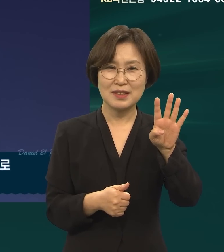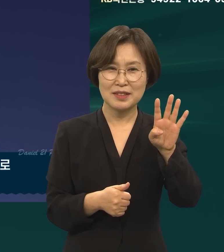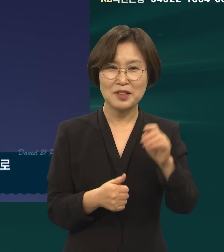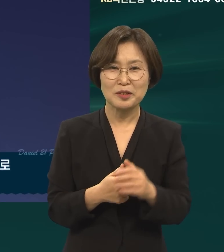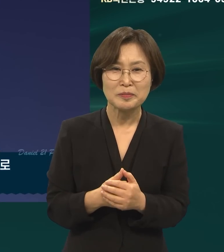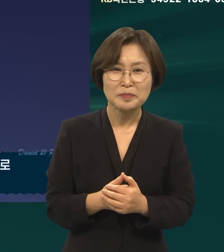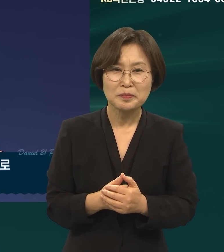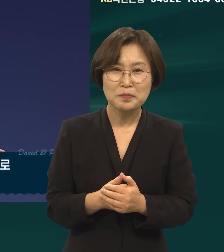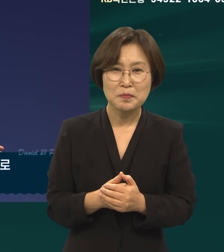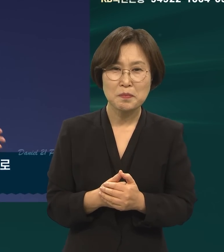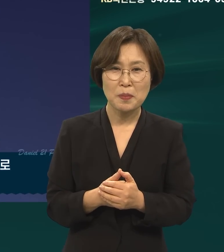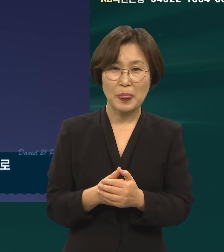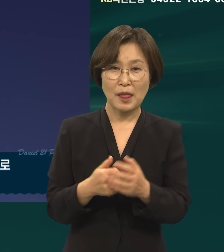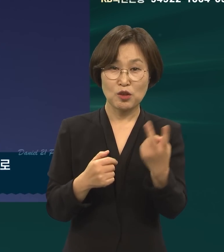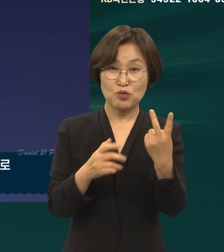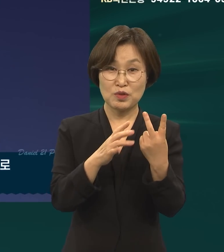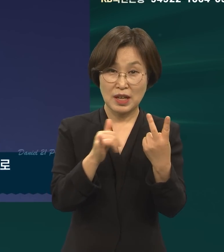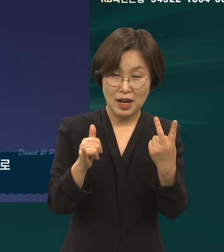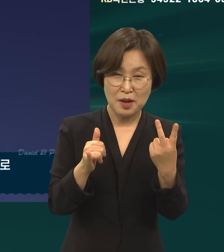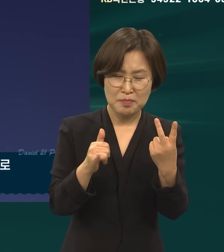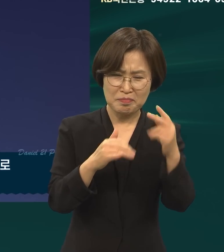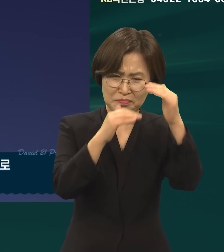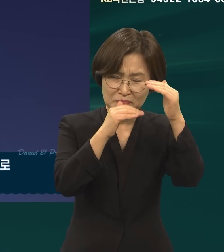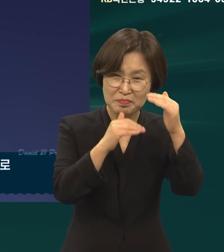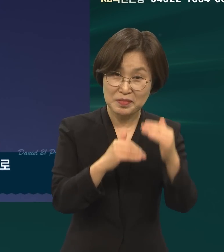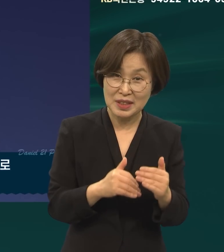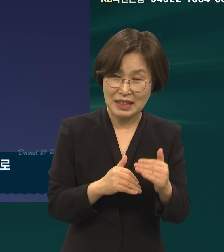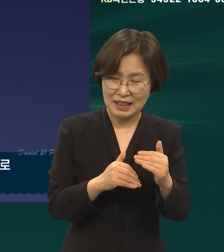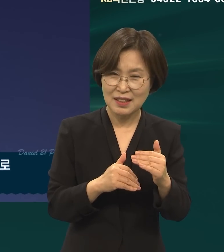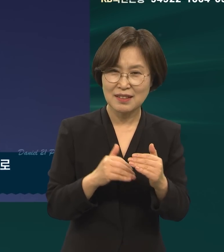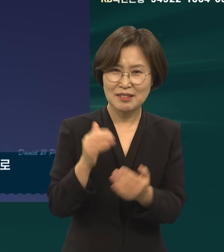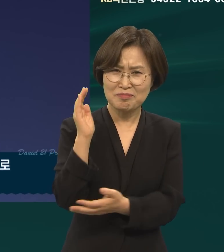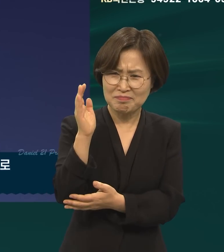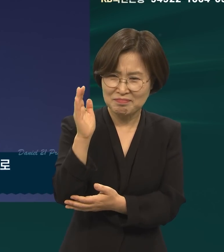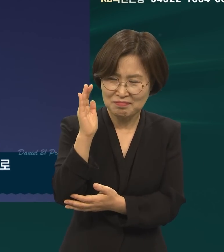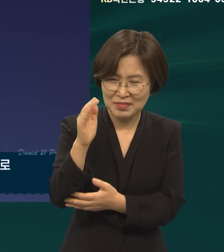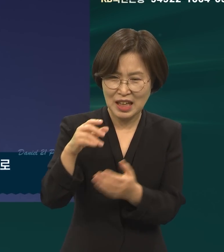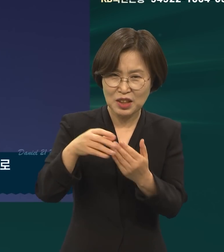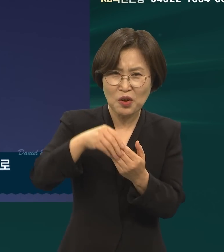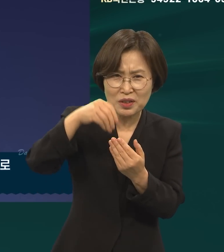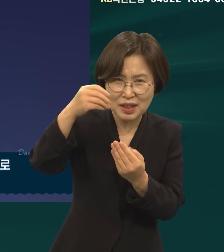36절입니다. 두 사람도 길에서 된 일과 예수께서 떡을 떼심으로 자기들 알려지신 것을